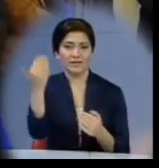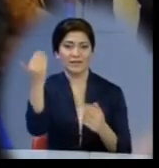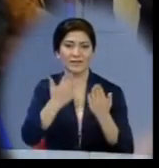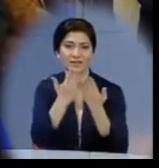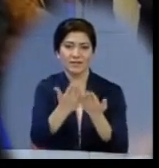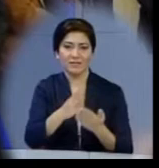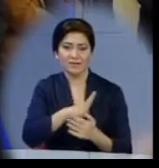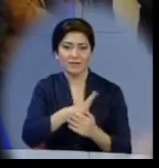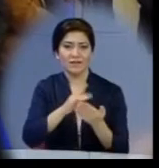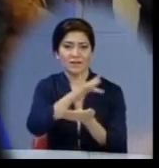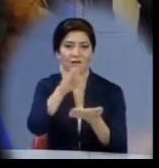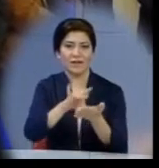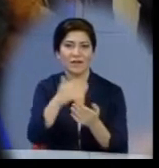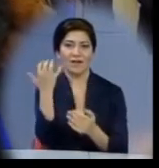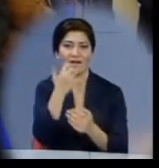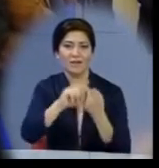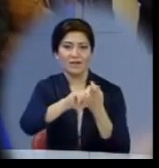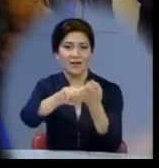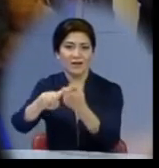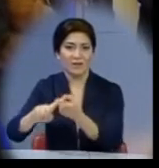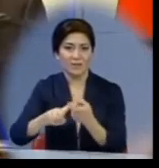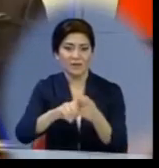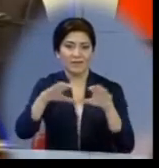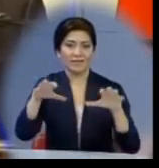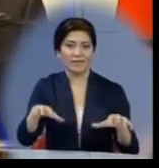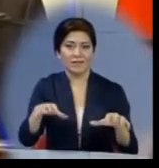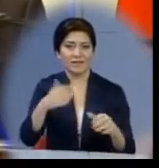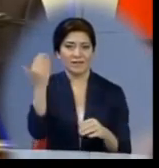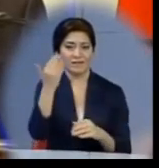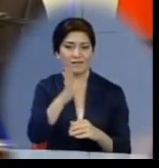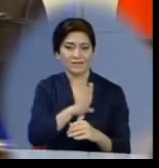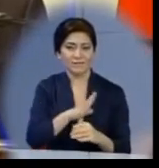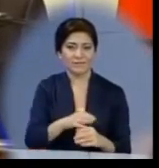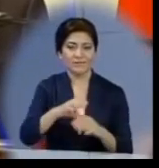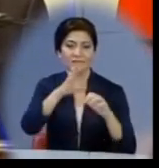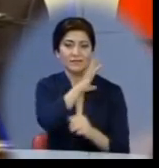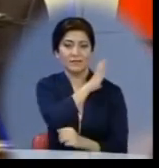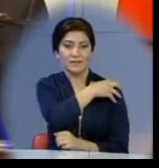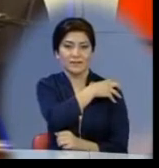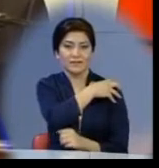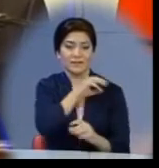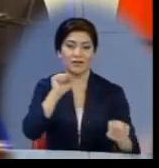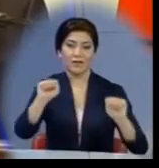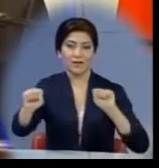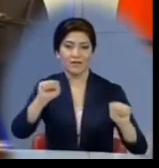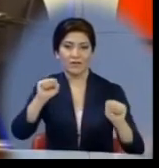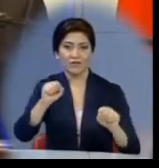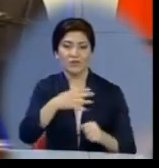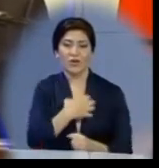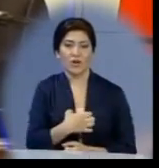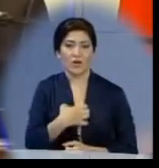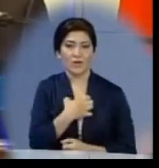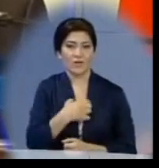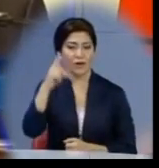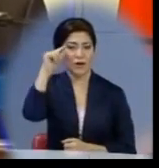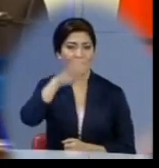կարավարության արտակին կապերի հանզնաժողուվի նահագա և գենի գրի գորիվը։ Սանք պետերբուրգի կարավարությունը մեծ նշանակություն է